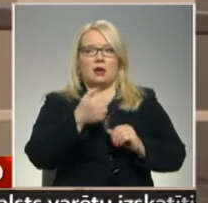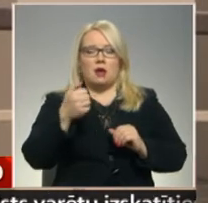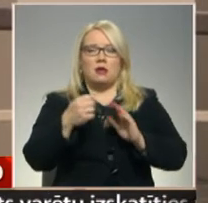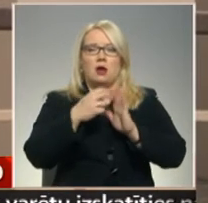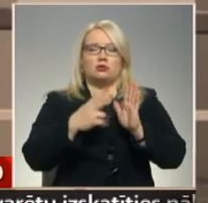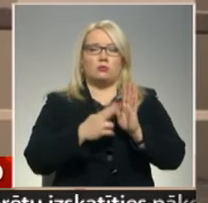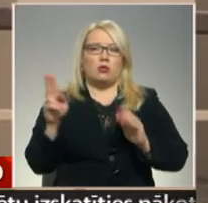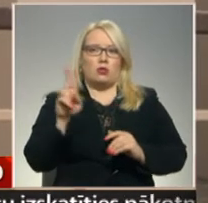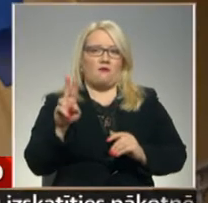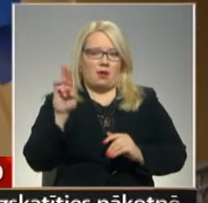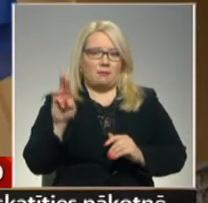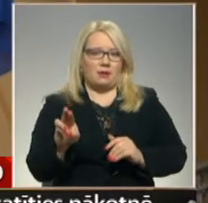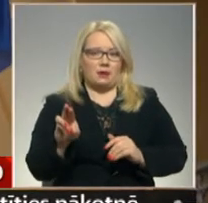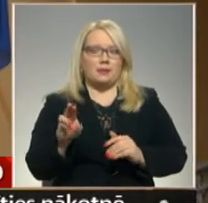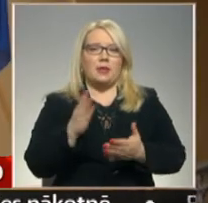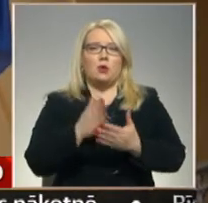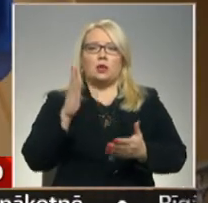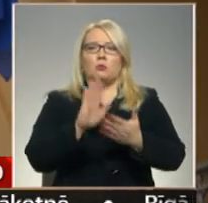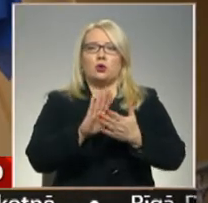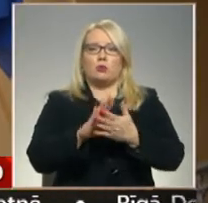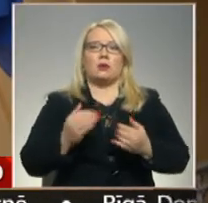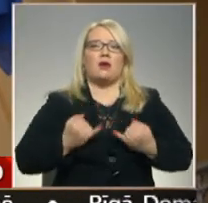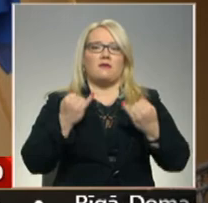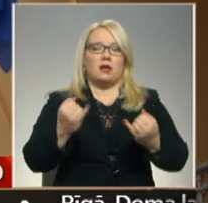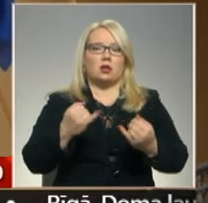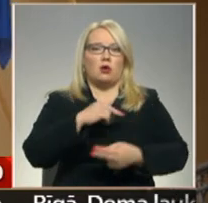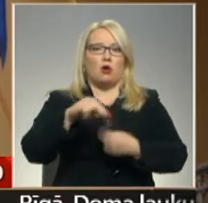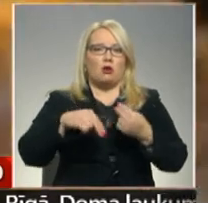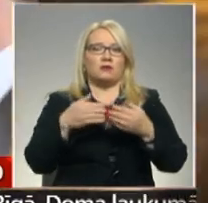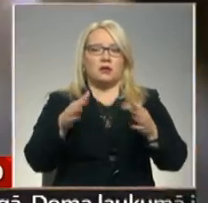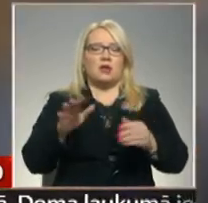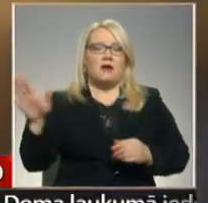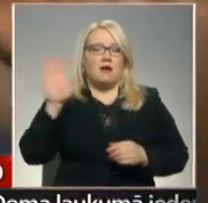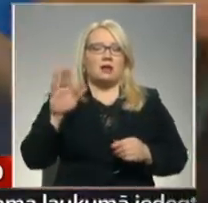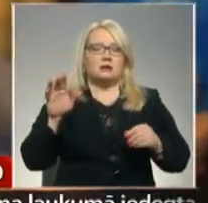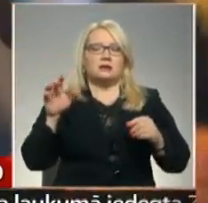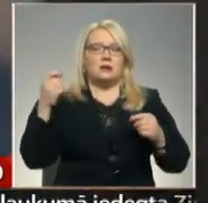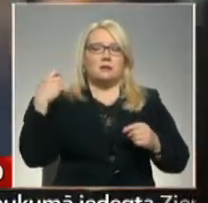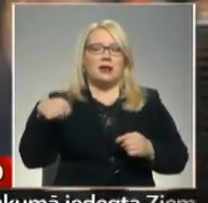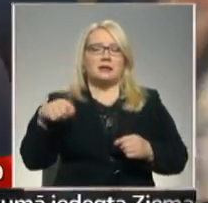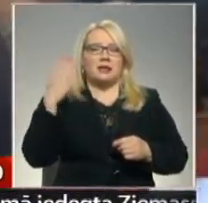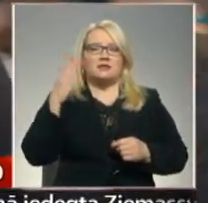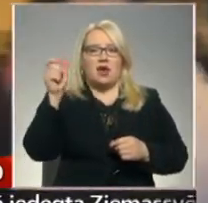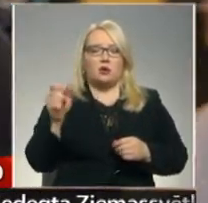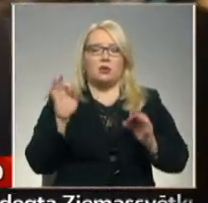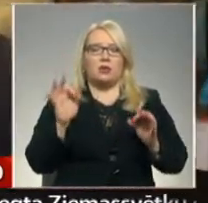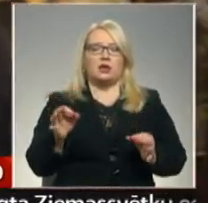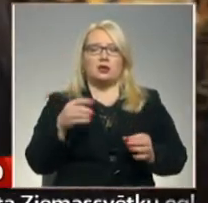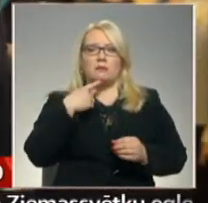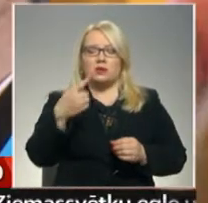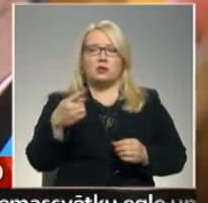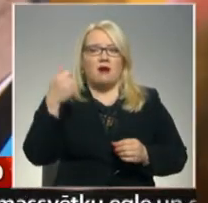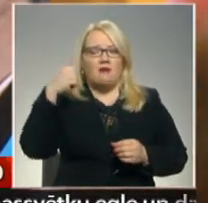18. Novembrī. Notikuma jubilēja veltīto konferenci atklāja valsts prezidents Raimonds Vējonis, uzsverot, ka tieši Valka bija